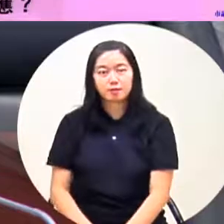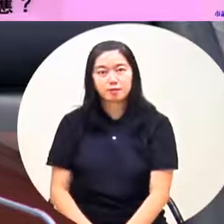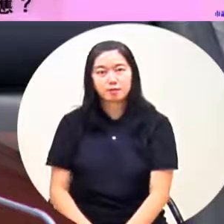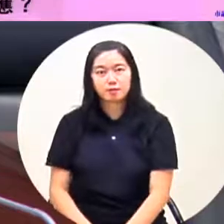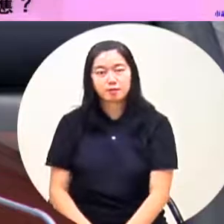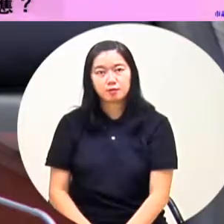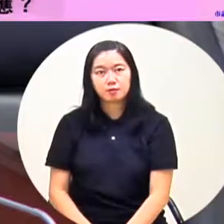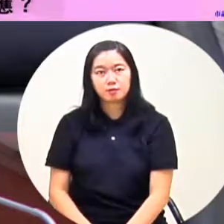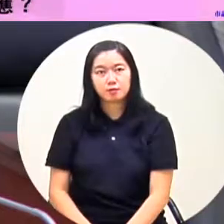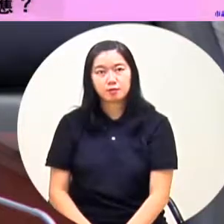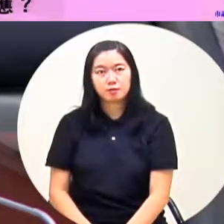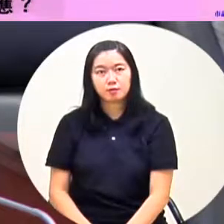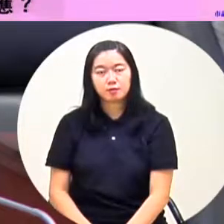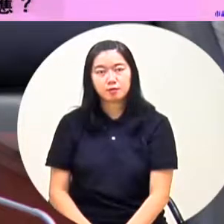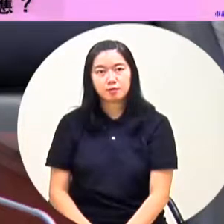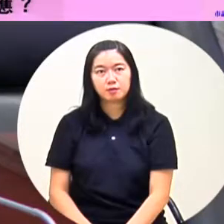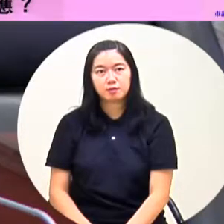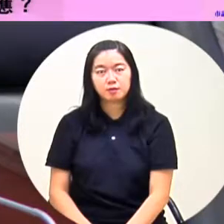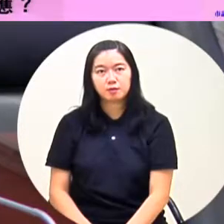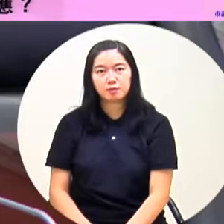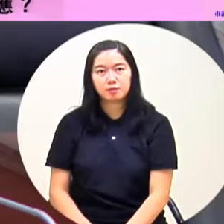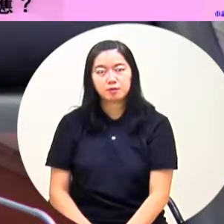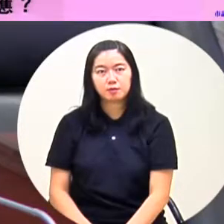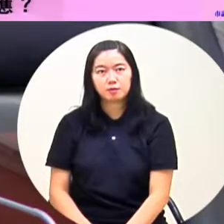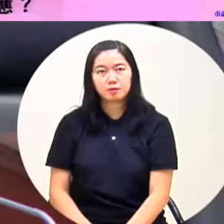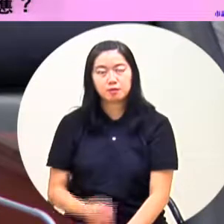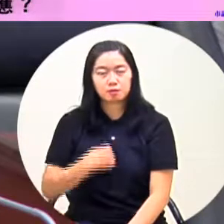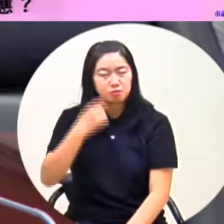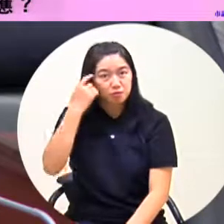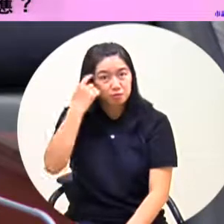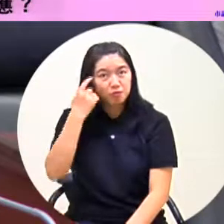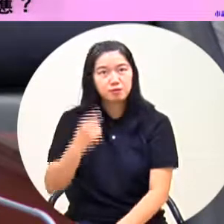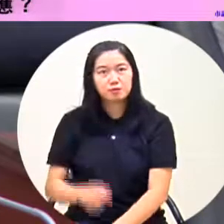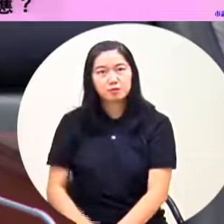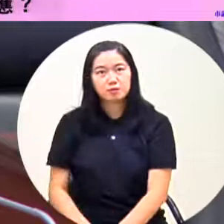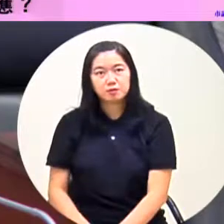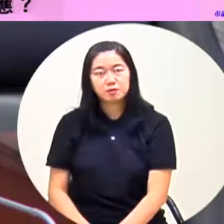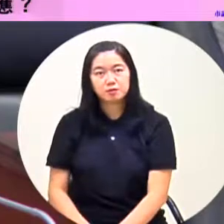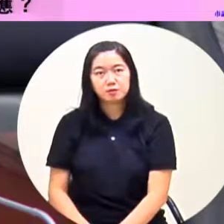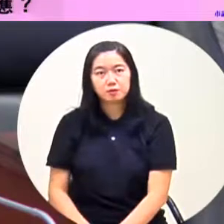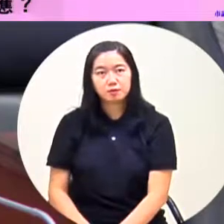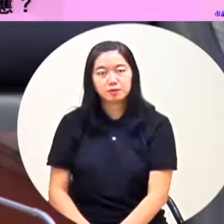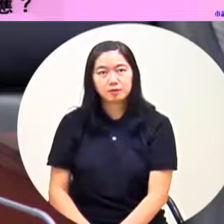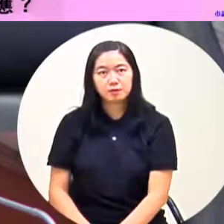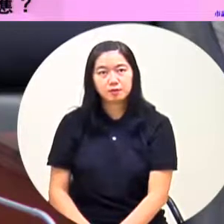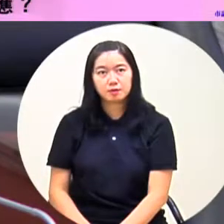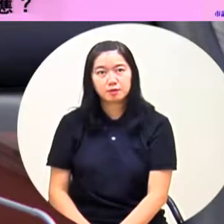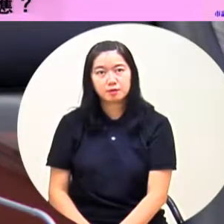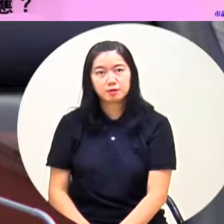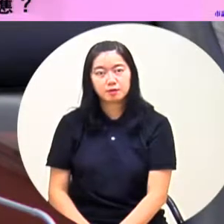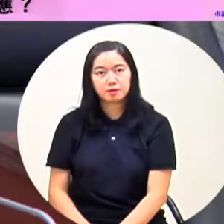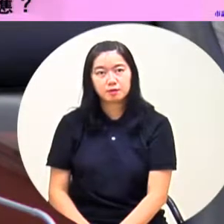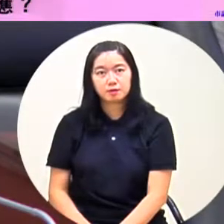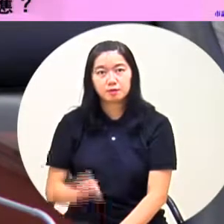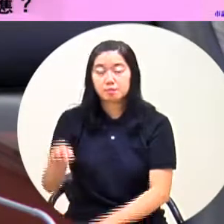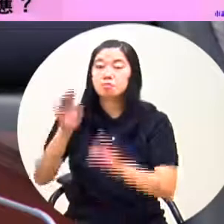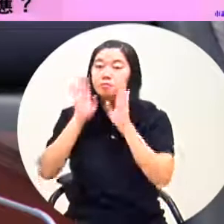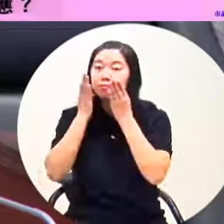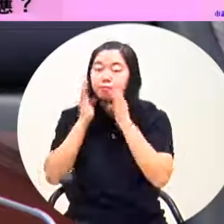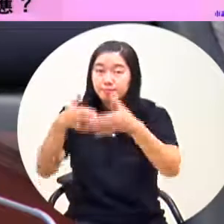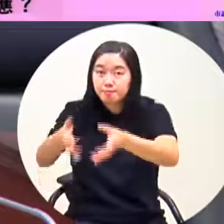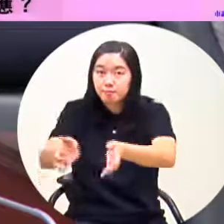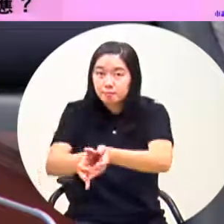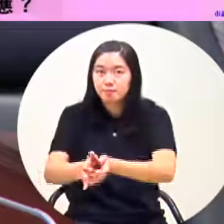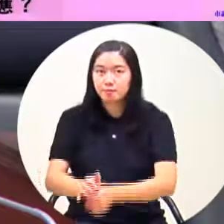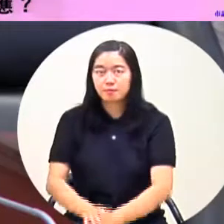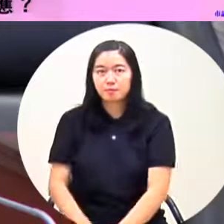系哦，哦。所以本身是讲，刚刚我们的粉丝团，我